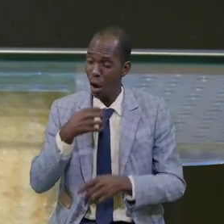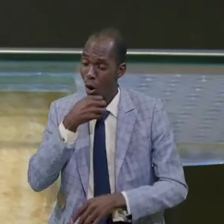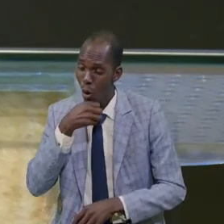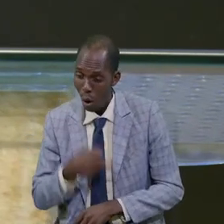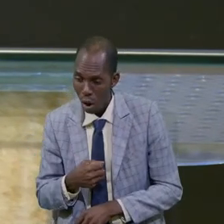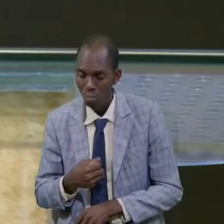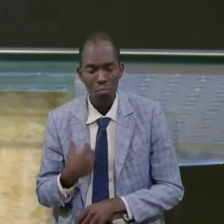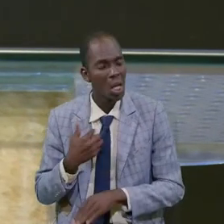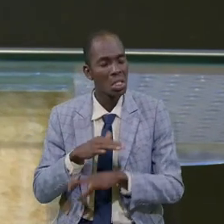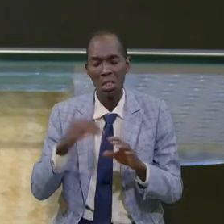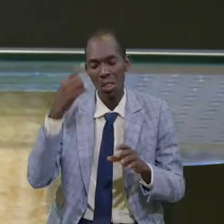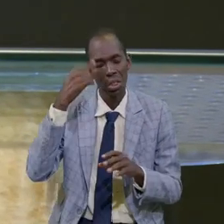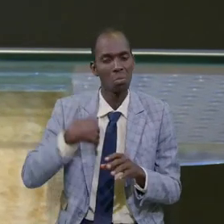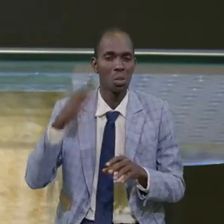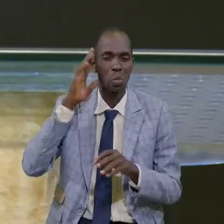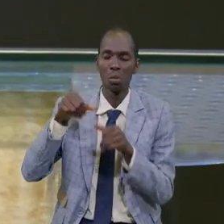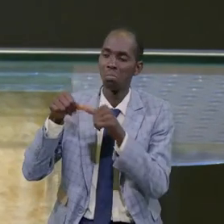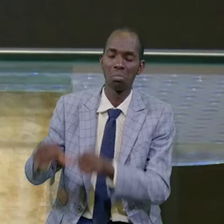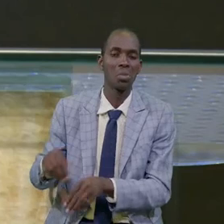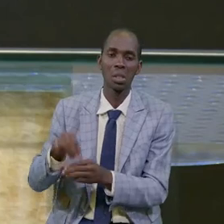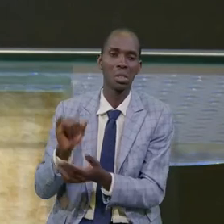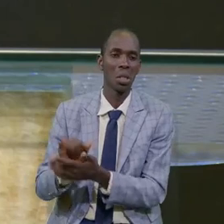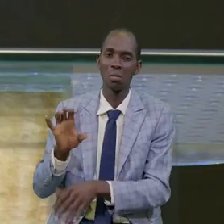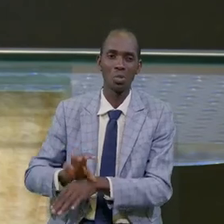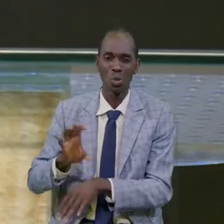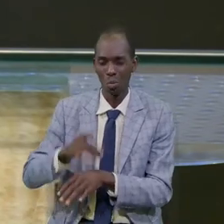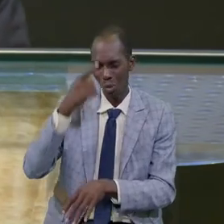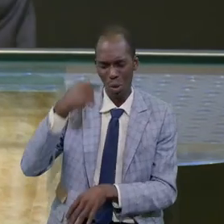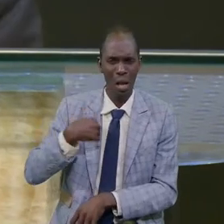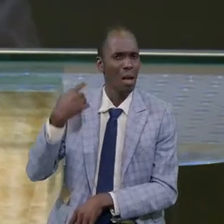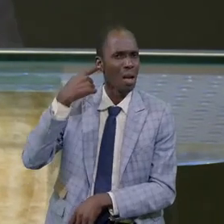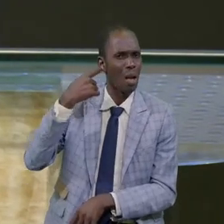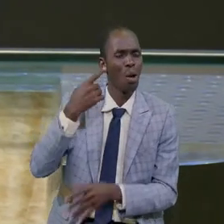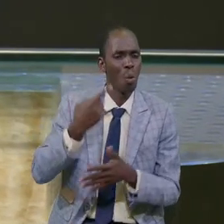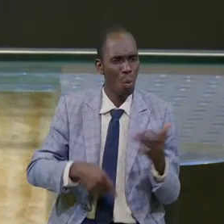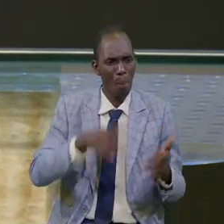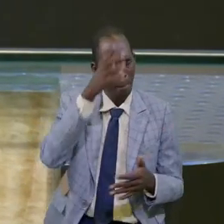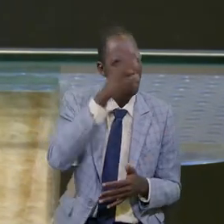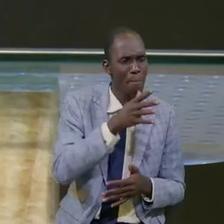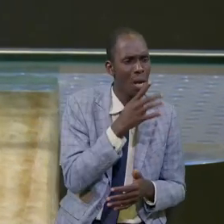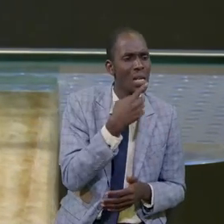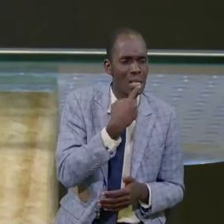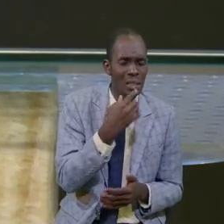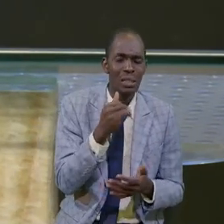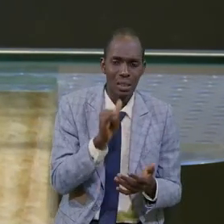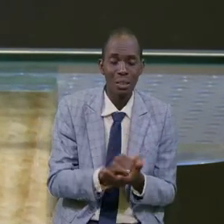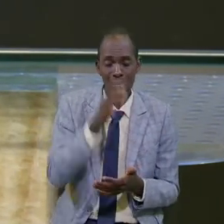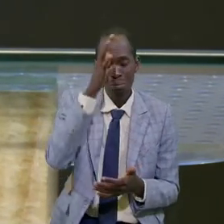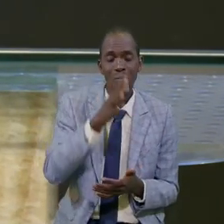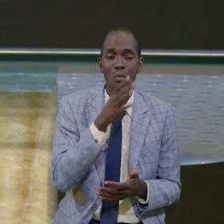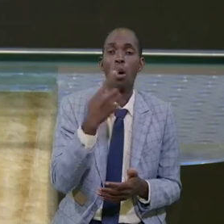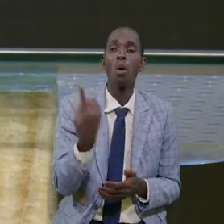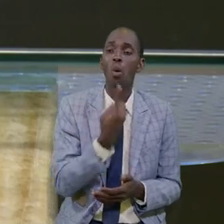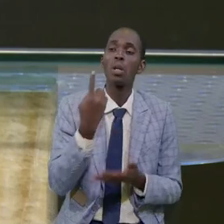grandi, alors je ne crois plus, je ne crois pas rester dans l'église de papa et maman parce que papa et maman sont